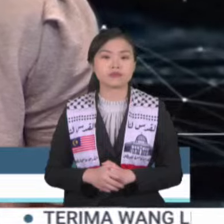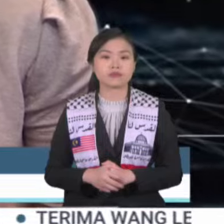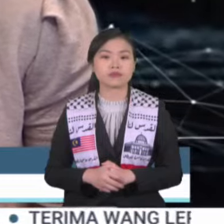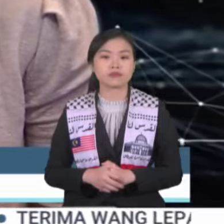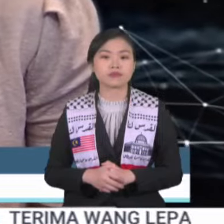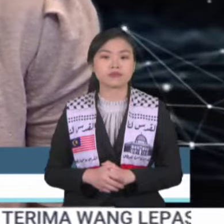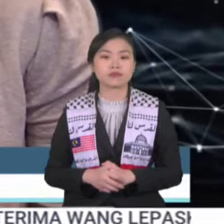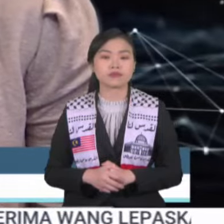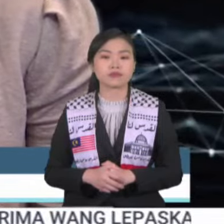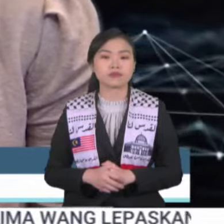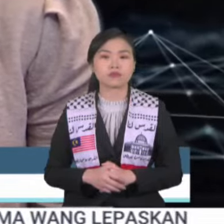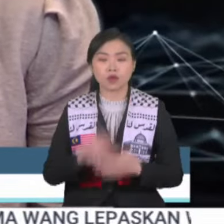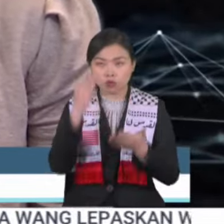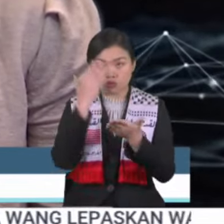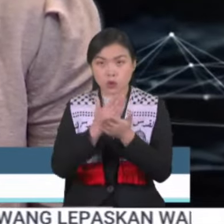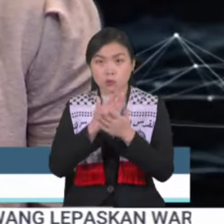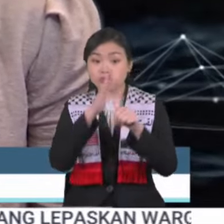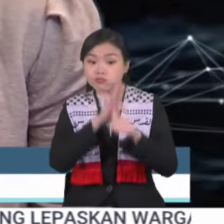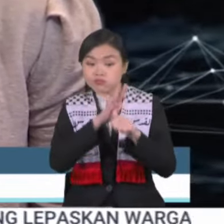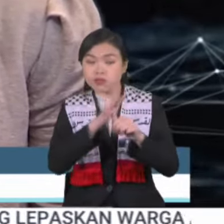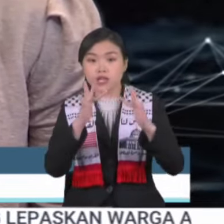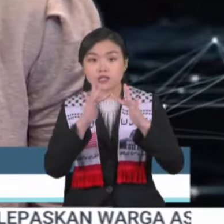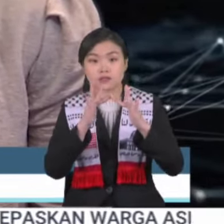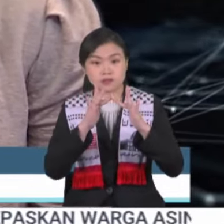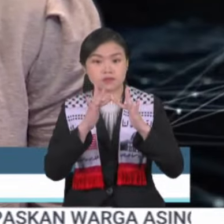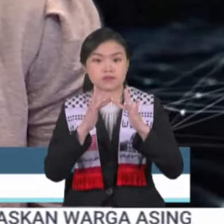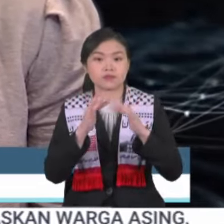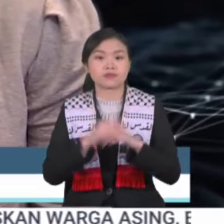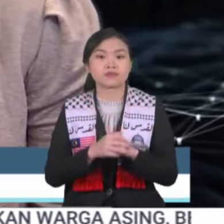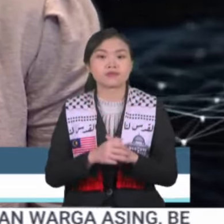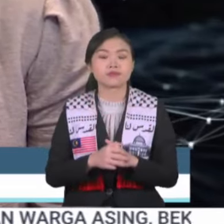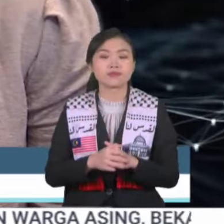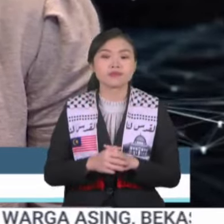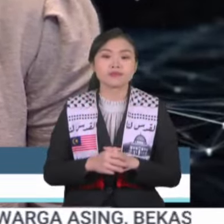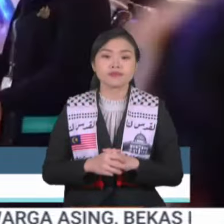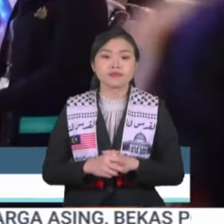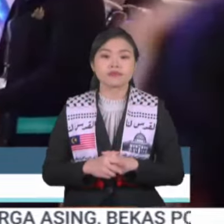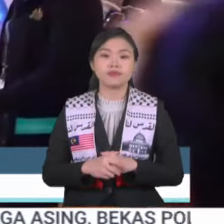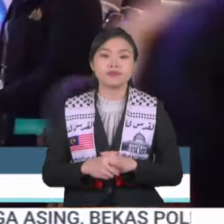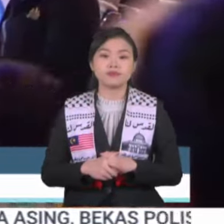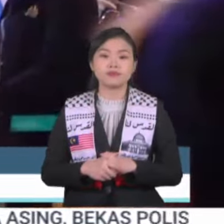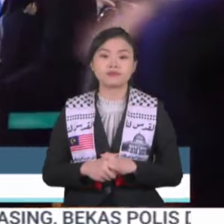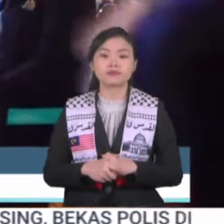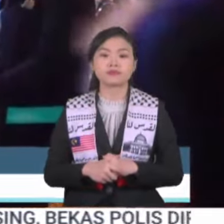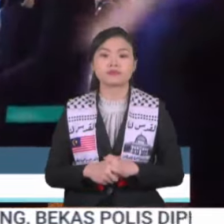Hentikan buli cyber. Nur Ain Abu Bakar, RTM.